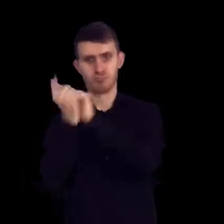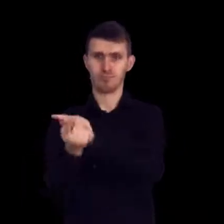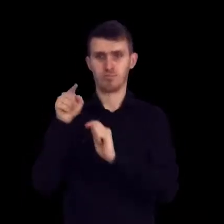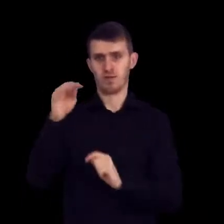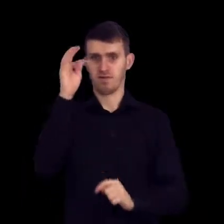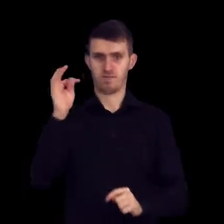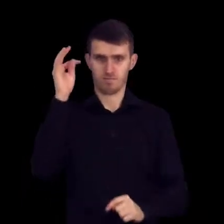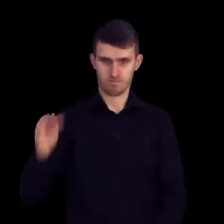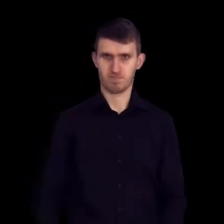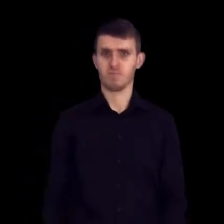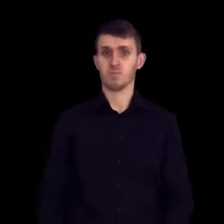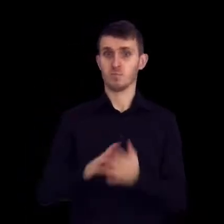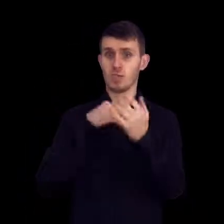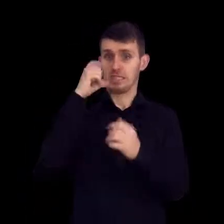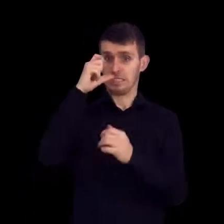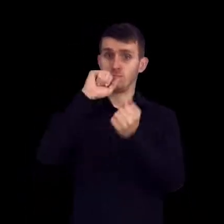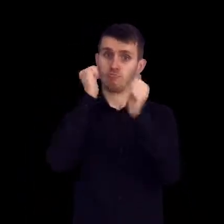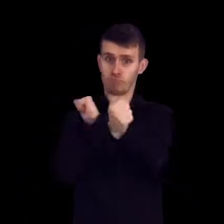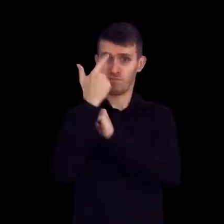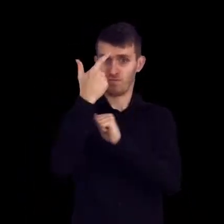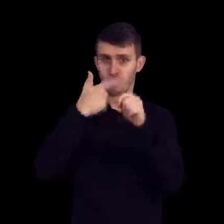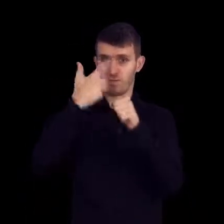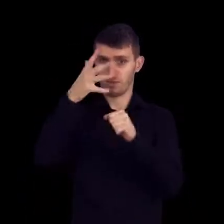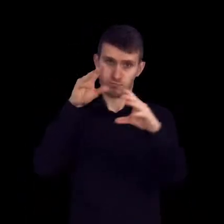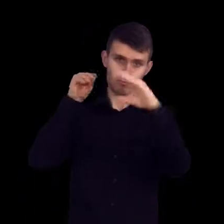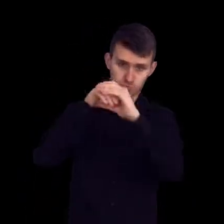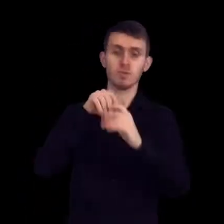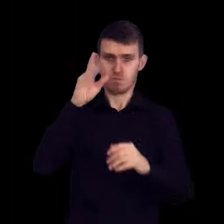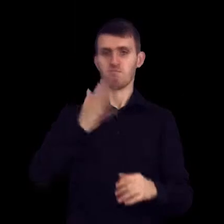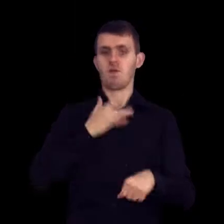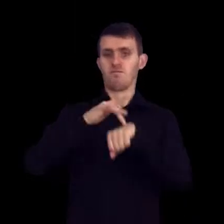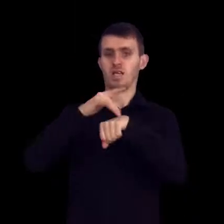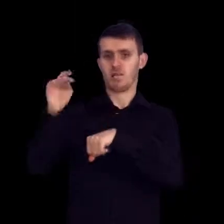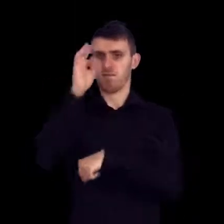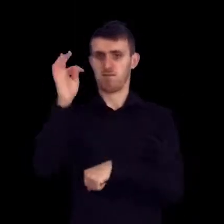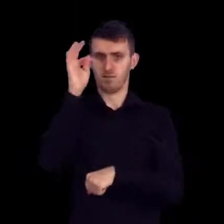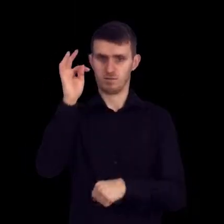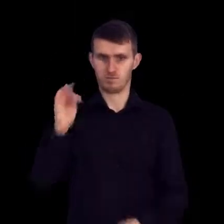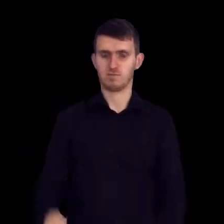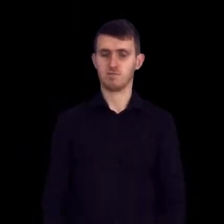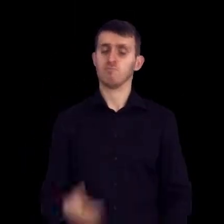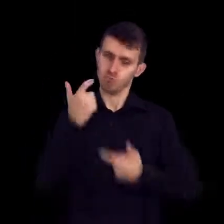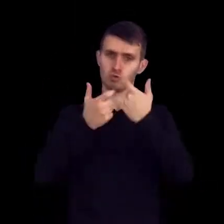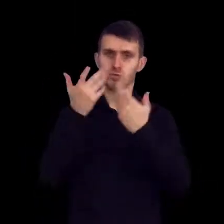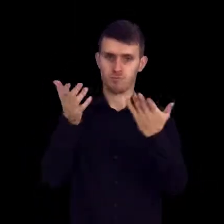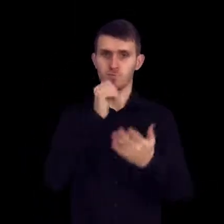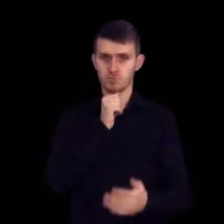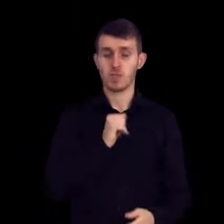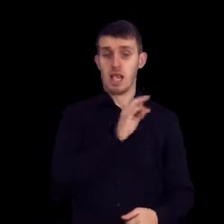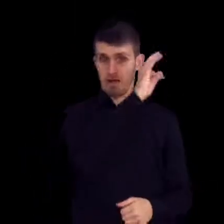25 stopni Celsjusza jeśli postawimy 25 w miejsce litery c uzyskamy stopnie Fahrenheita